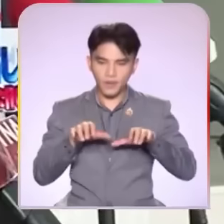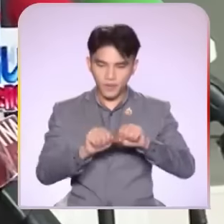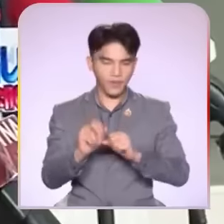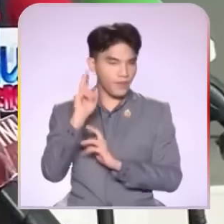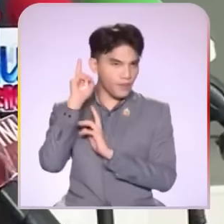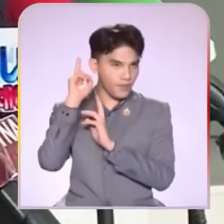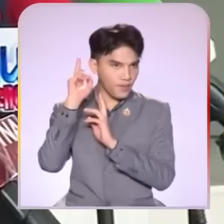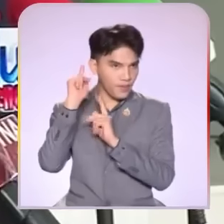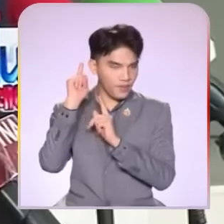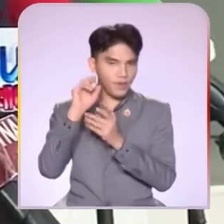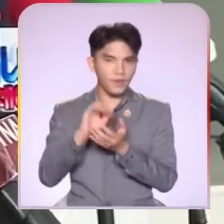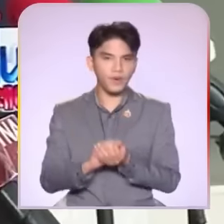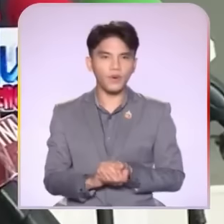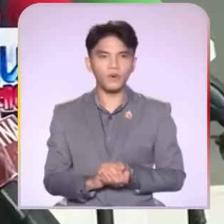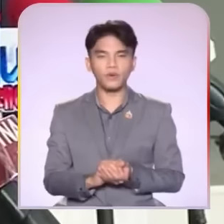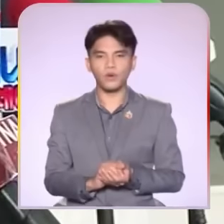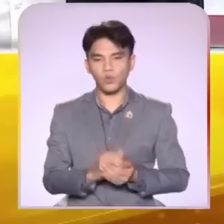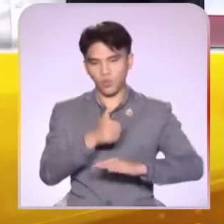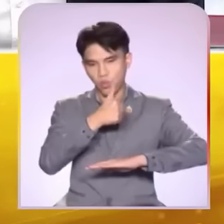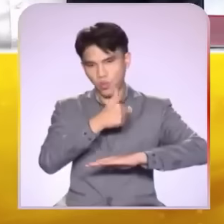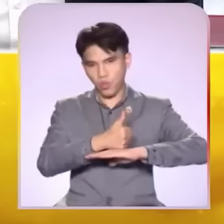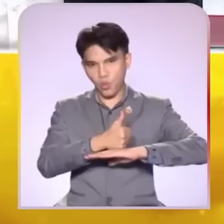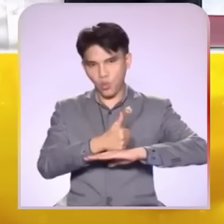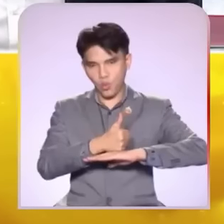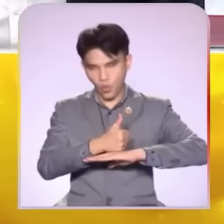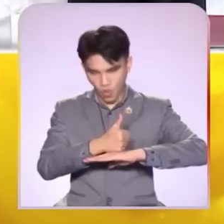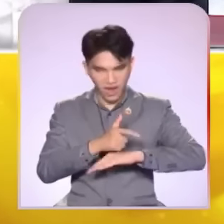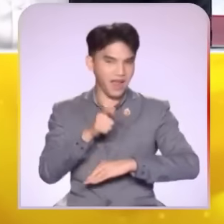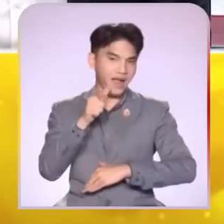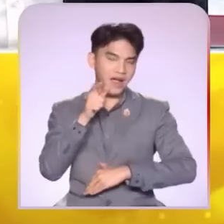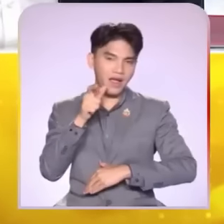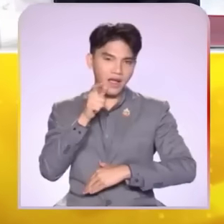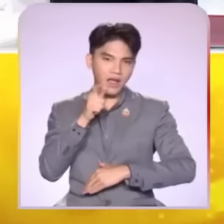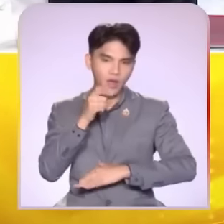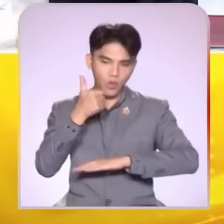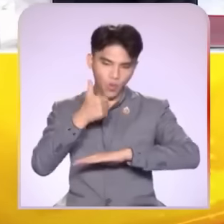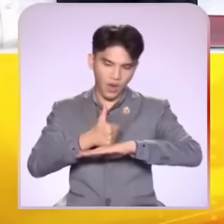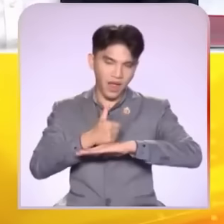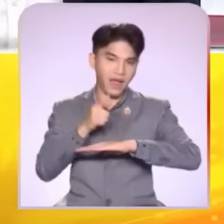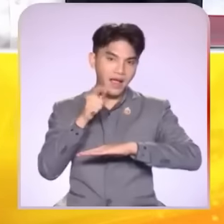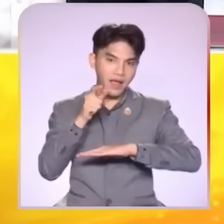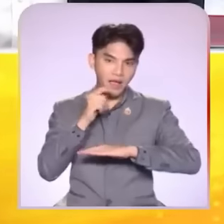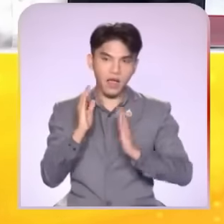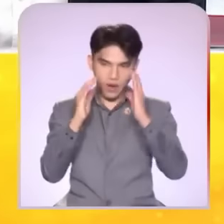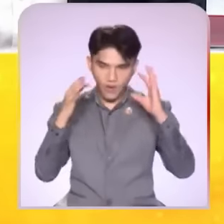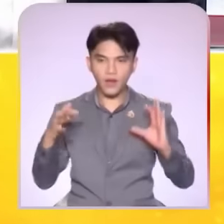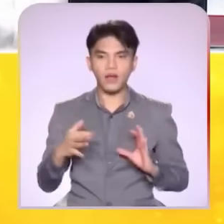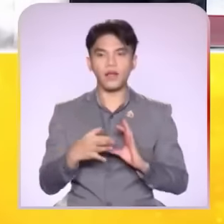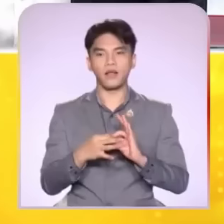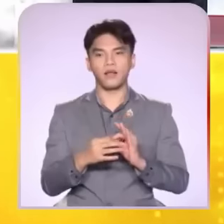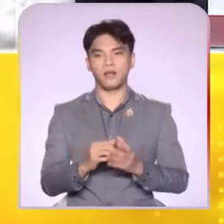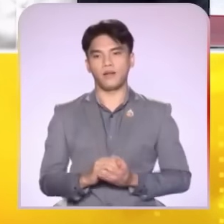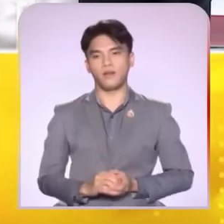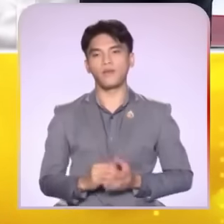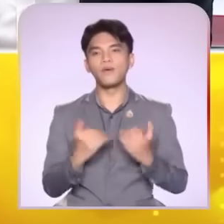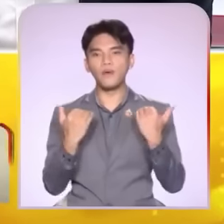งข่าวก็บอกว่าจะเป็นบอสระดับใหญ่ระดับบอสใหญ่และผู้ที่เกี่ยวข้องนะครับเ